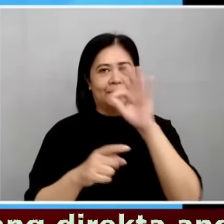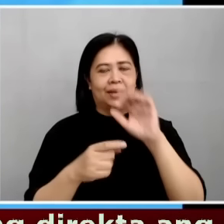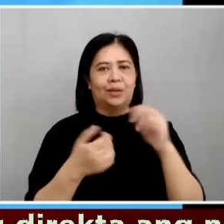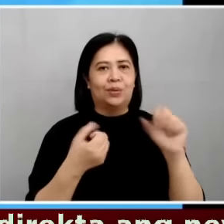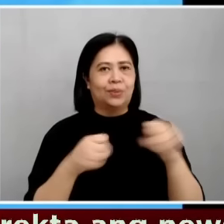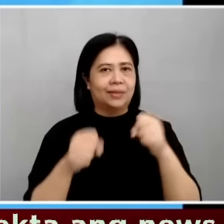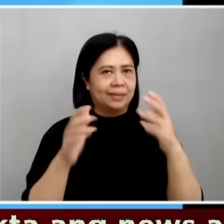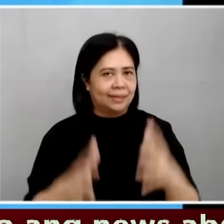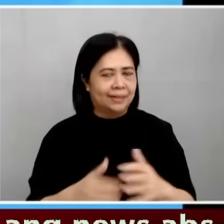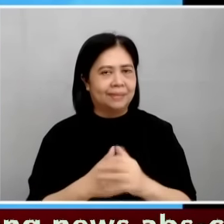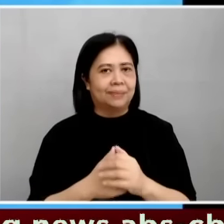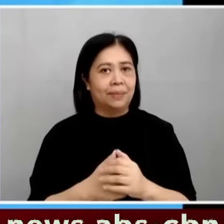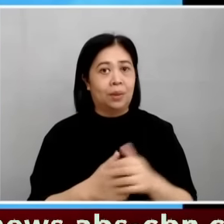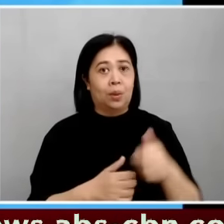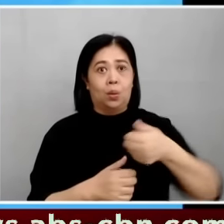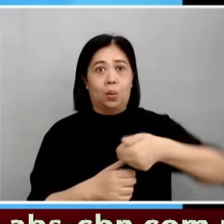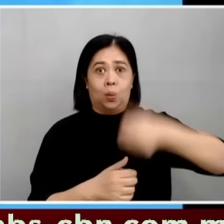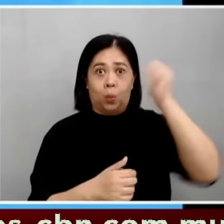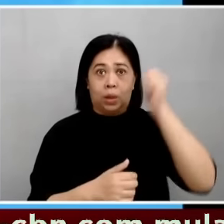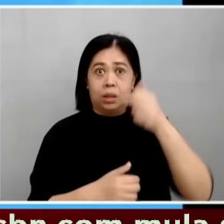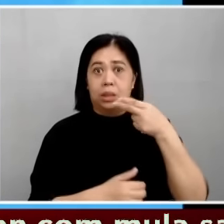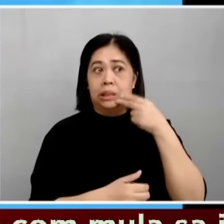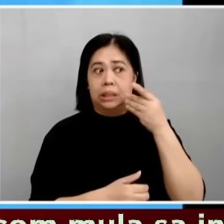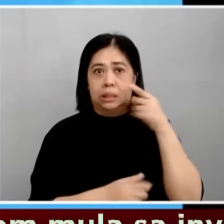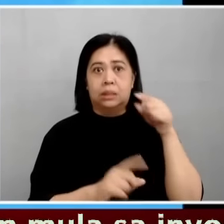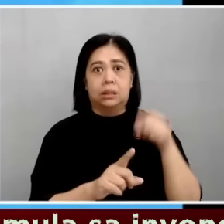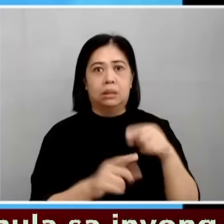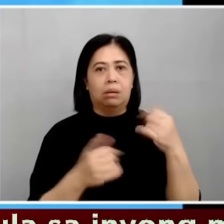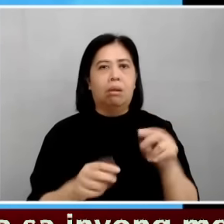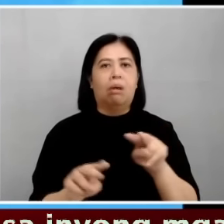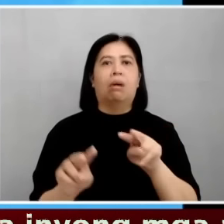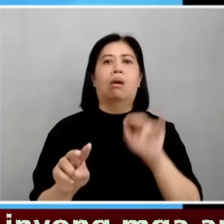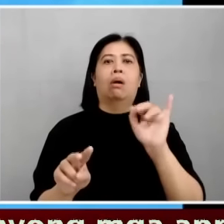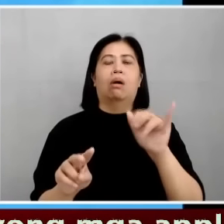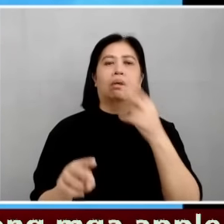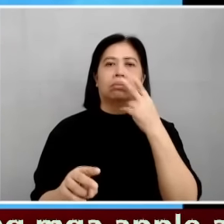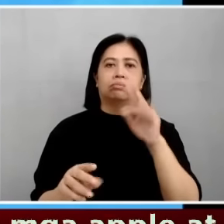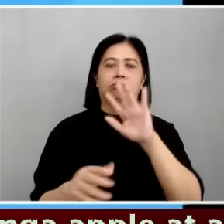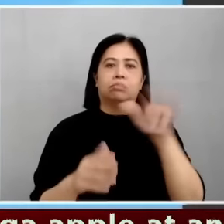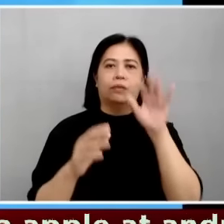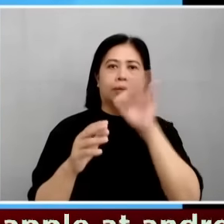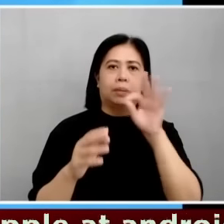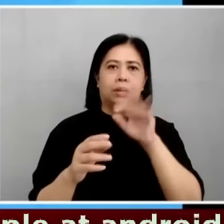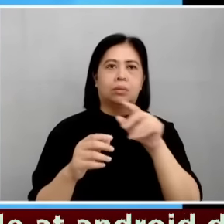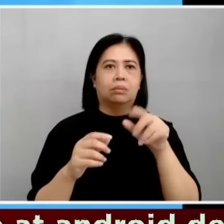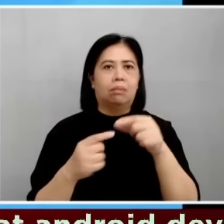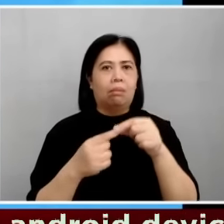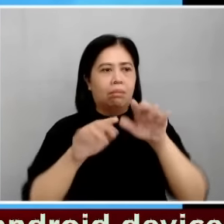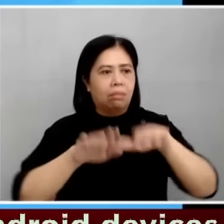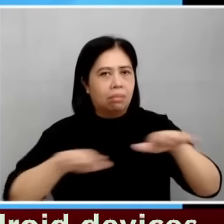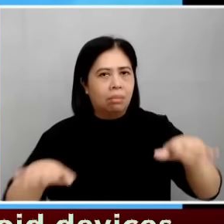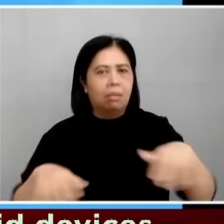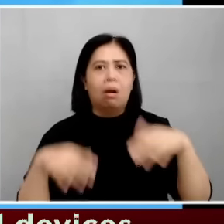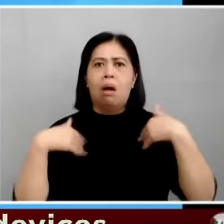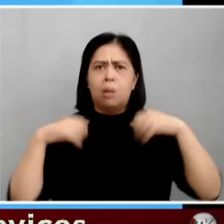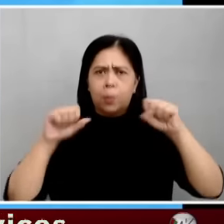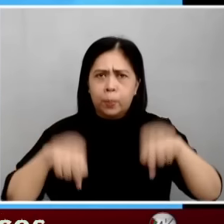of Heidi Lin, ngayon makikita ng bawat Pilipino, lalo na ng mga bata, posible